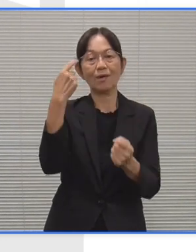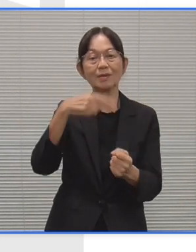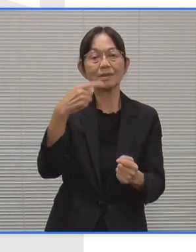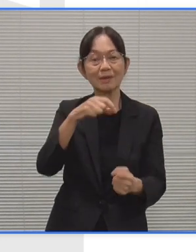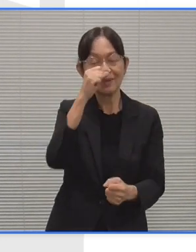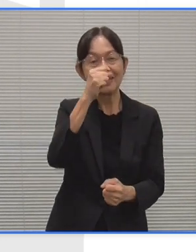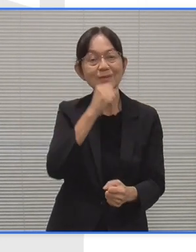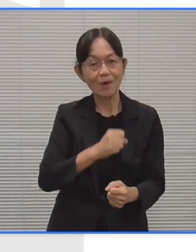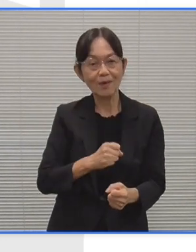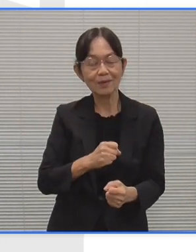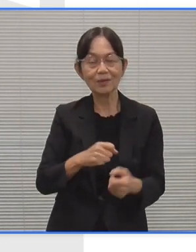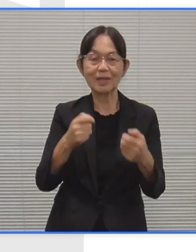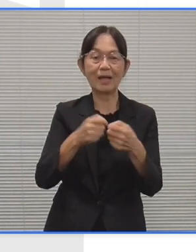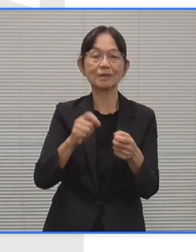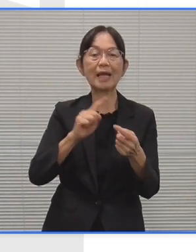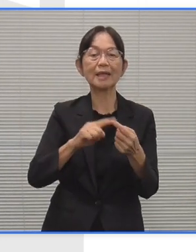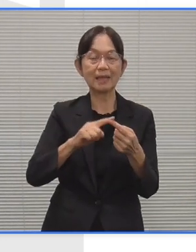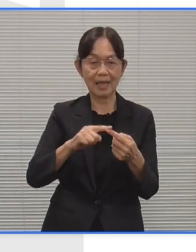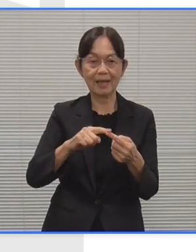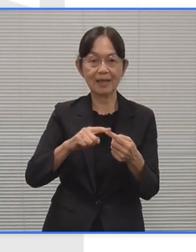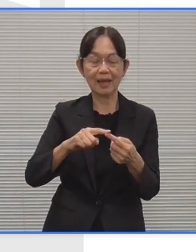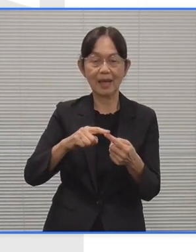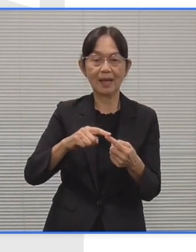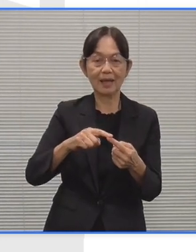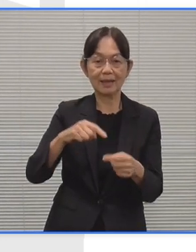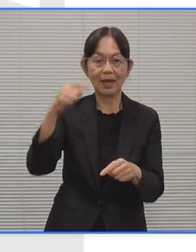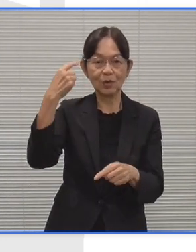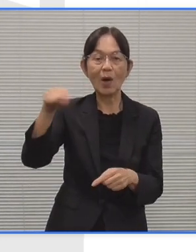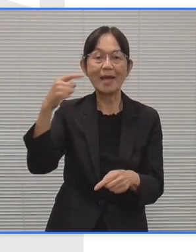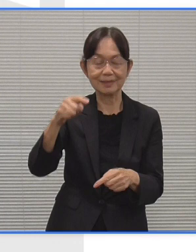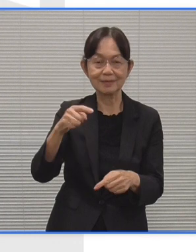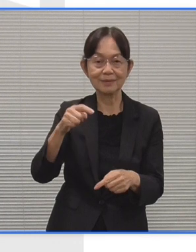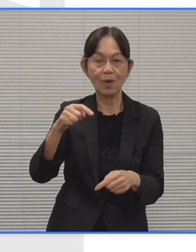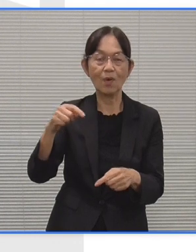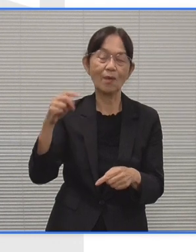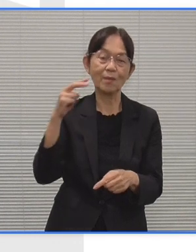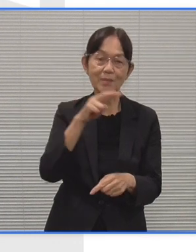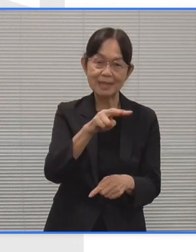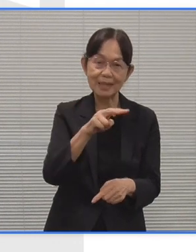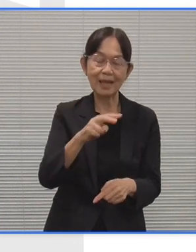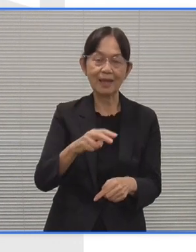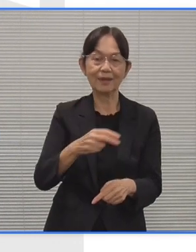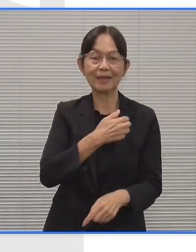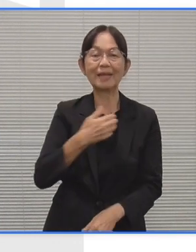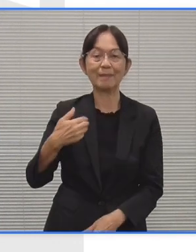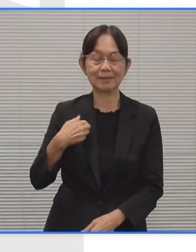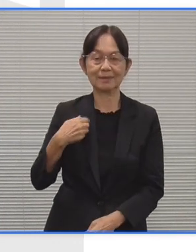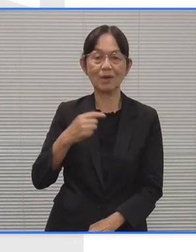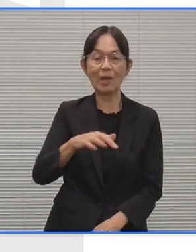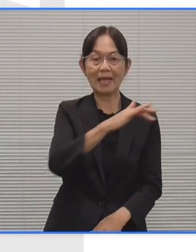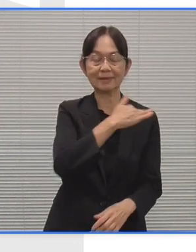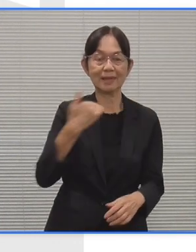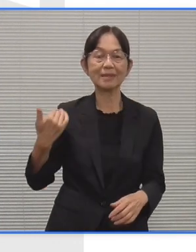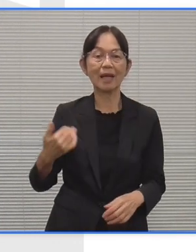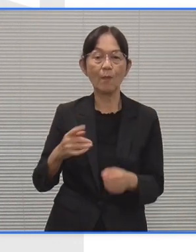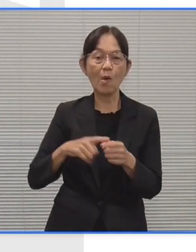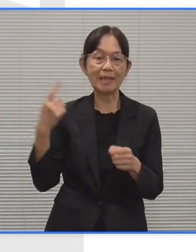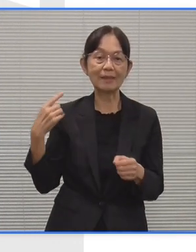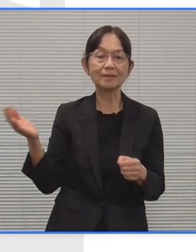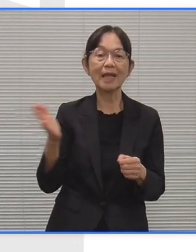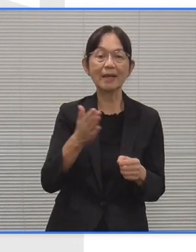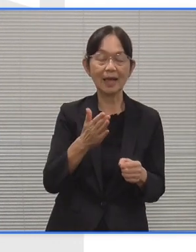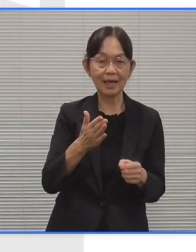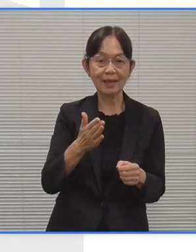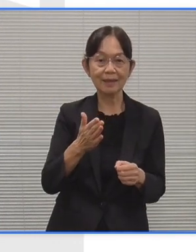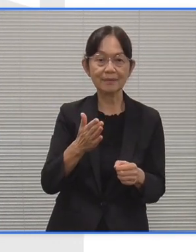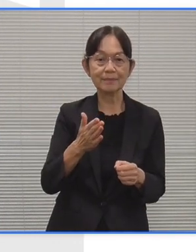といった具体的なトレーニングも見せていただけるというようなことです。で、私たちからも昨年から装